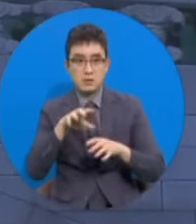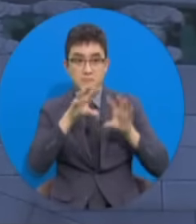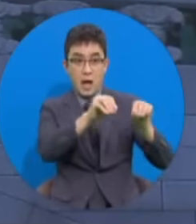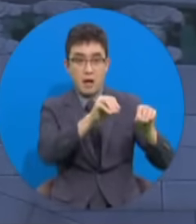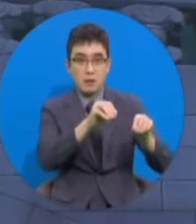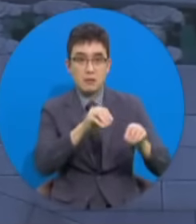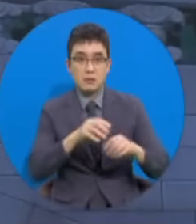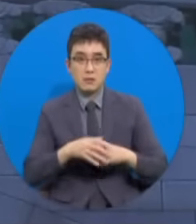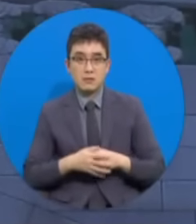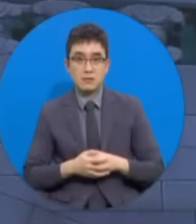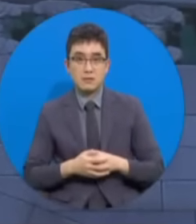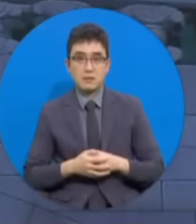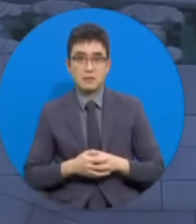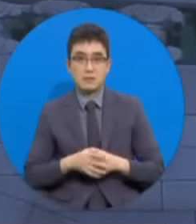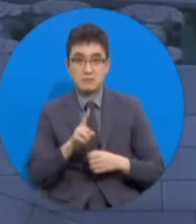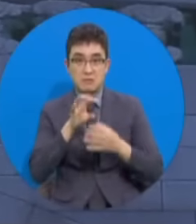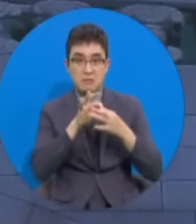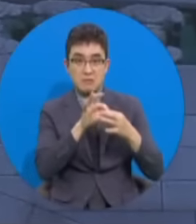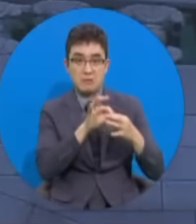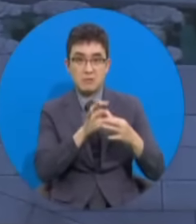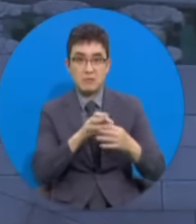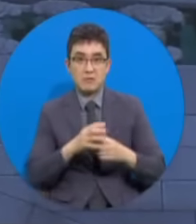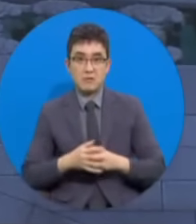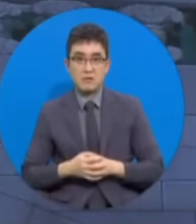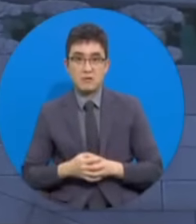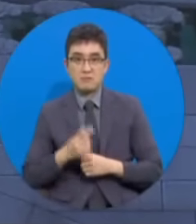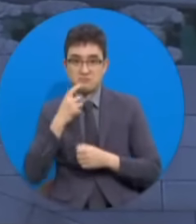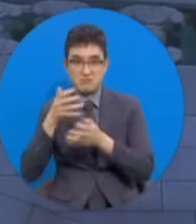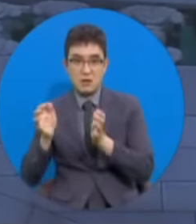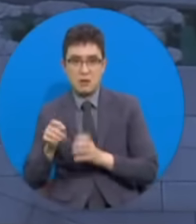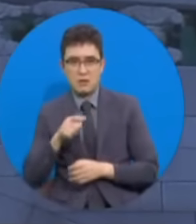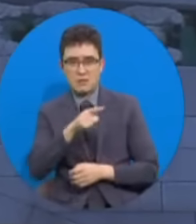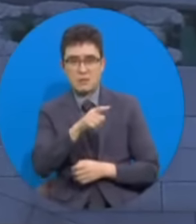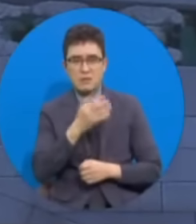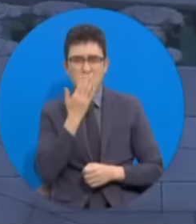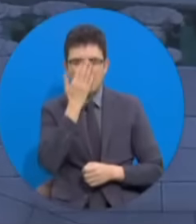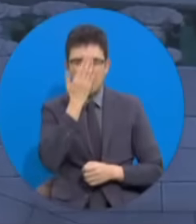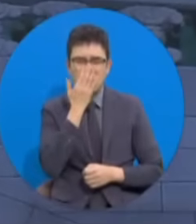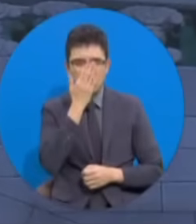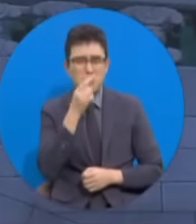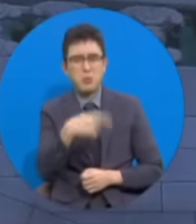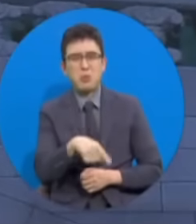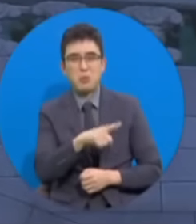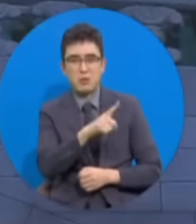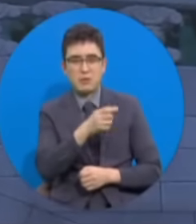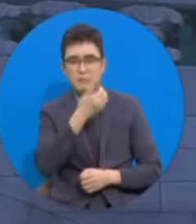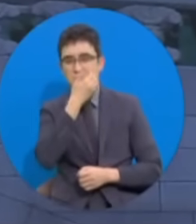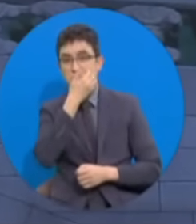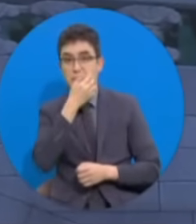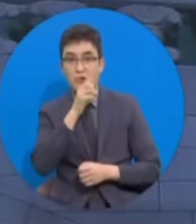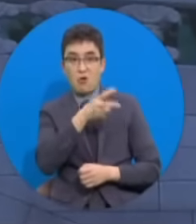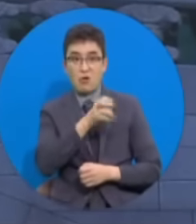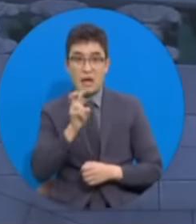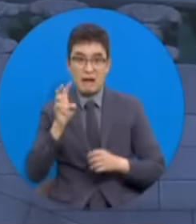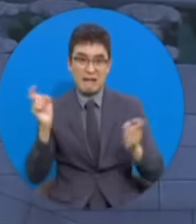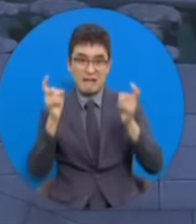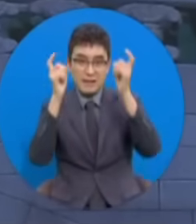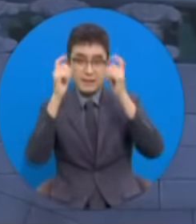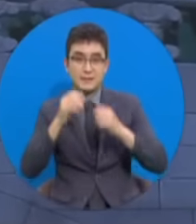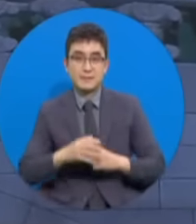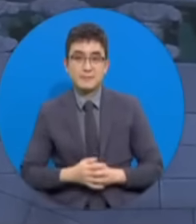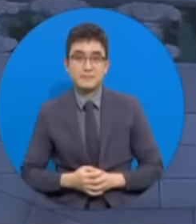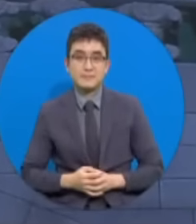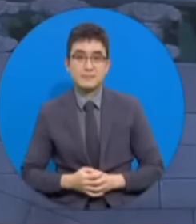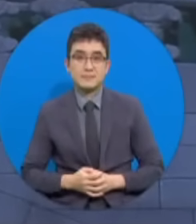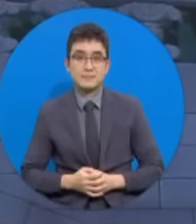기시다 뒤치다거리를 했다라는 굉장히 강도 높은 격앙된 표현을 써서 여야 사이에 지금 논란이 일고 있습니다. 김병민